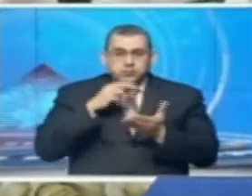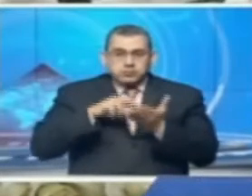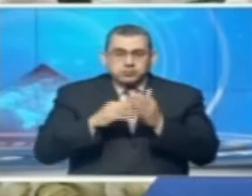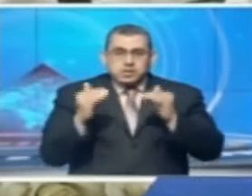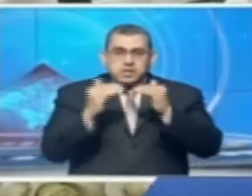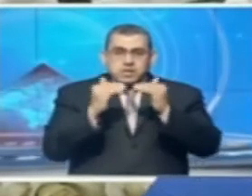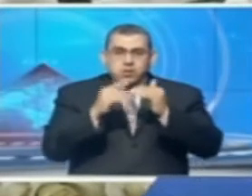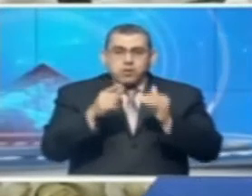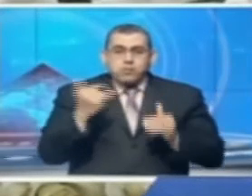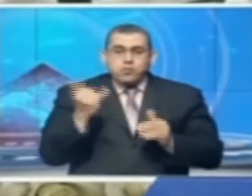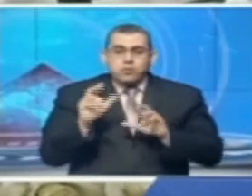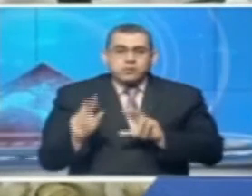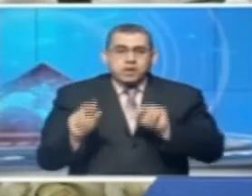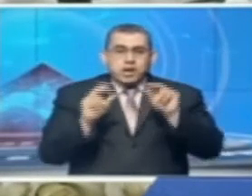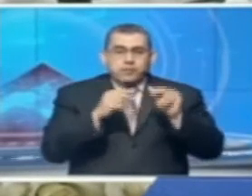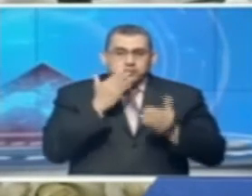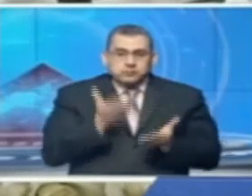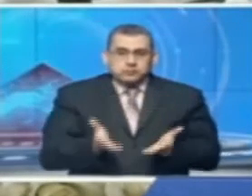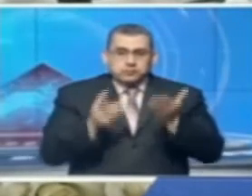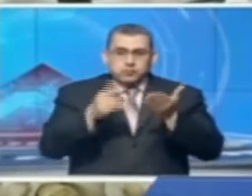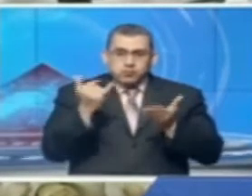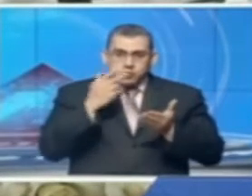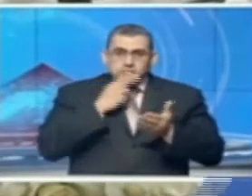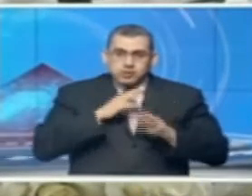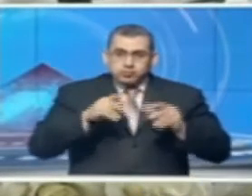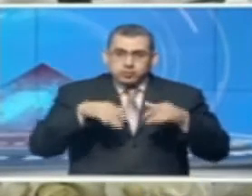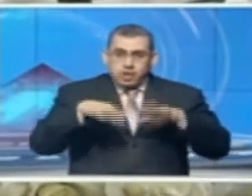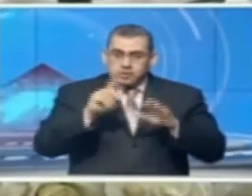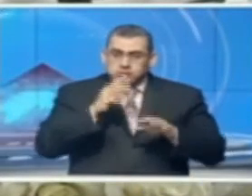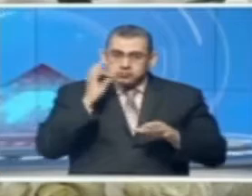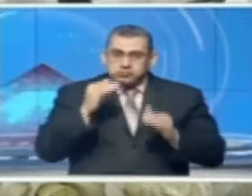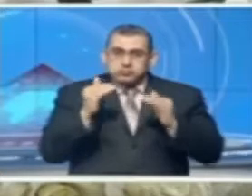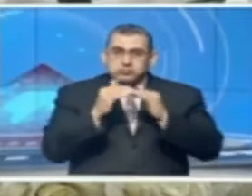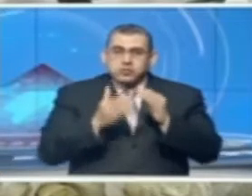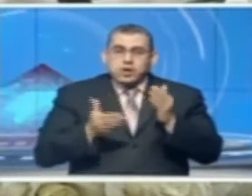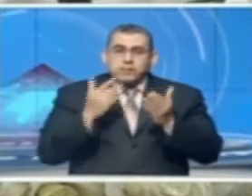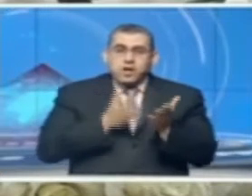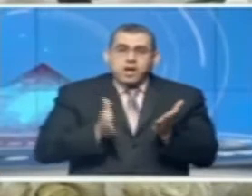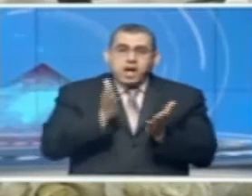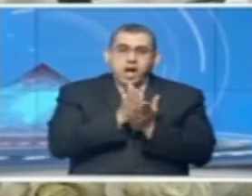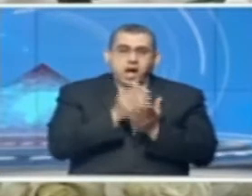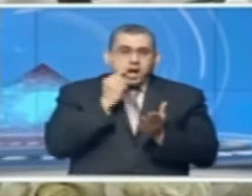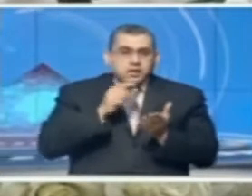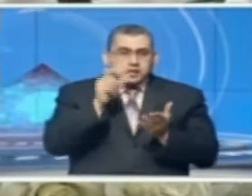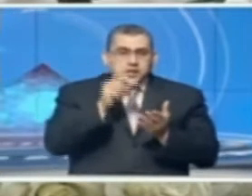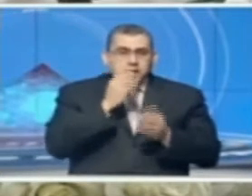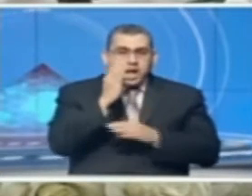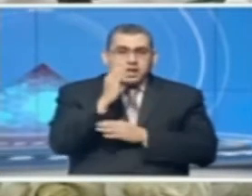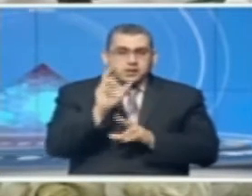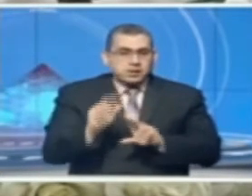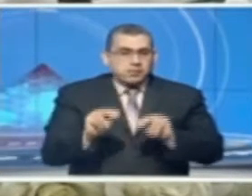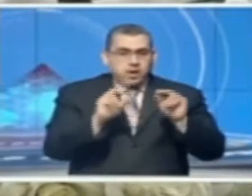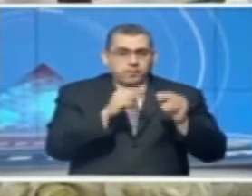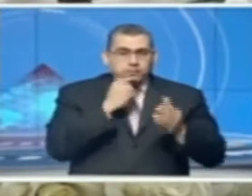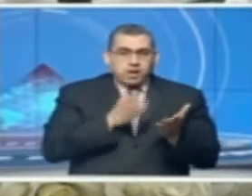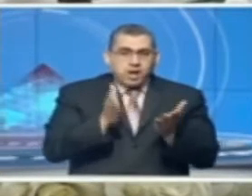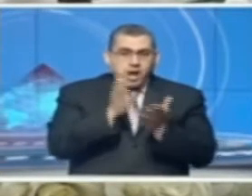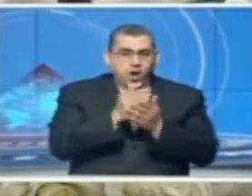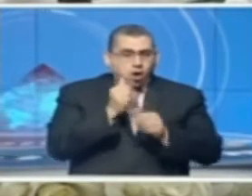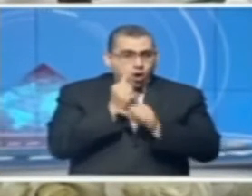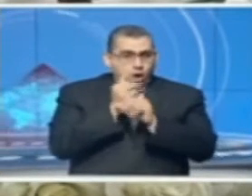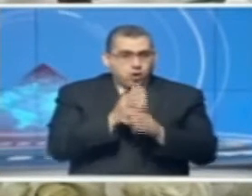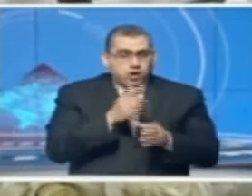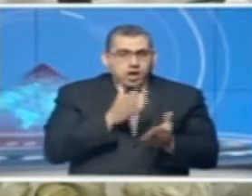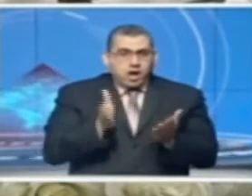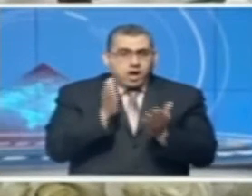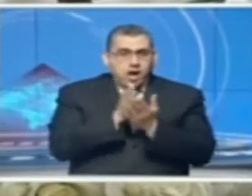في أهميتها وعلو قدرها ومكانتها مع الحقوق الطبيعية الأساسية، مثل الحق في الحرية